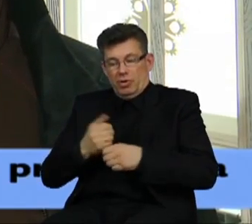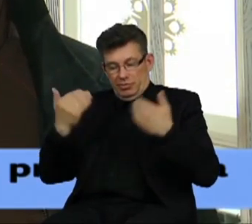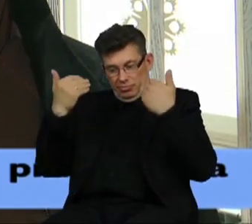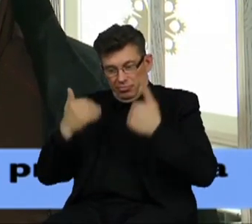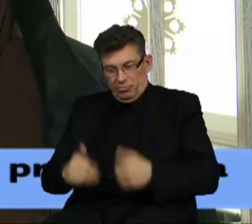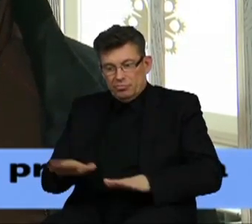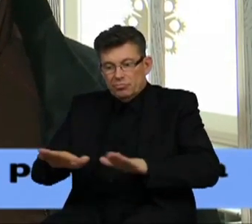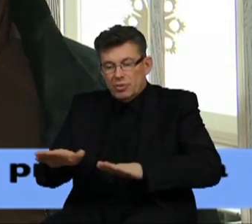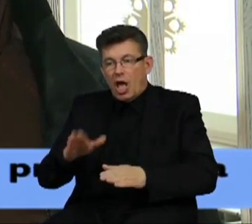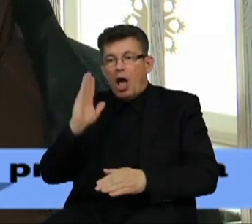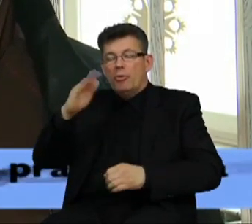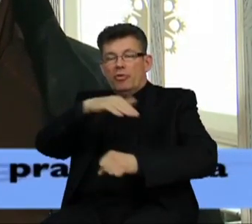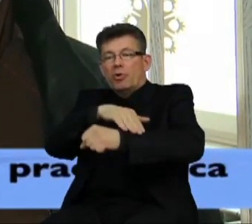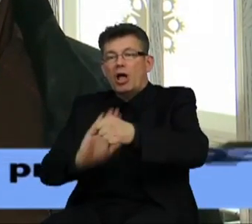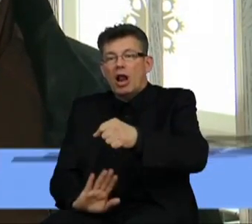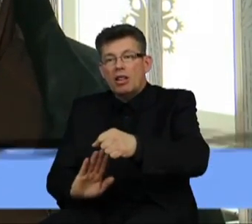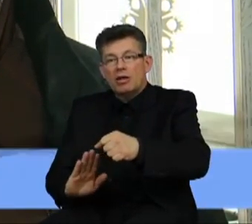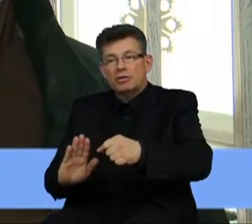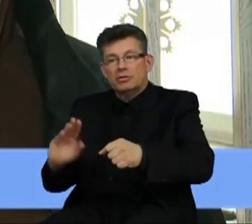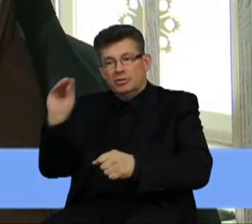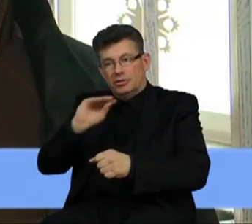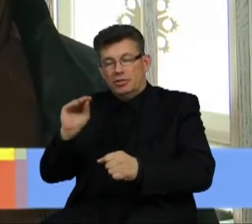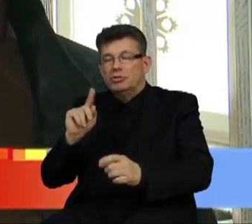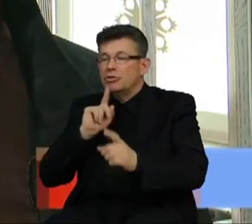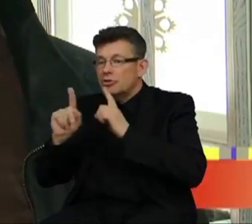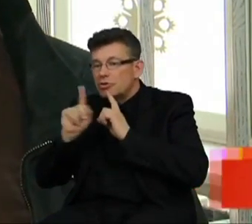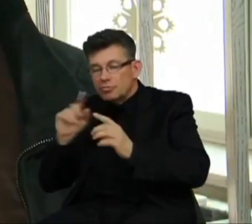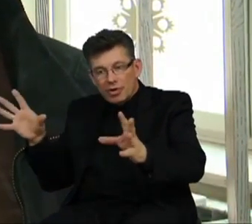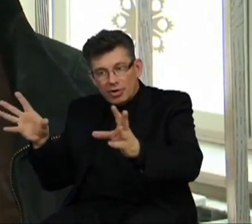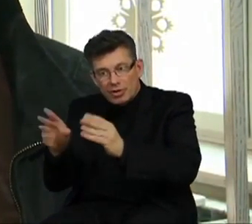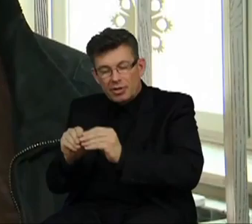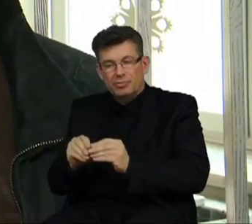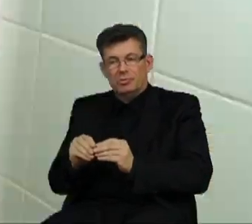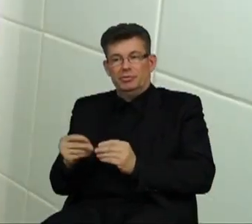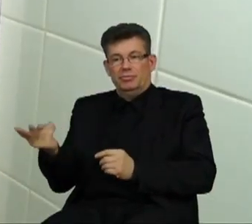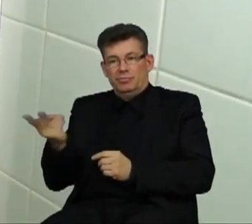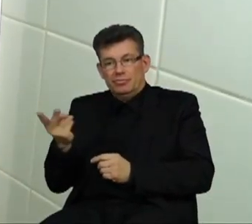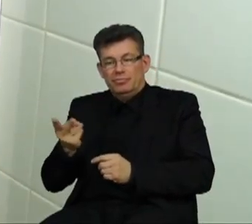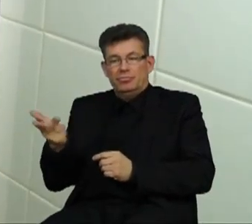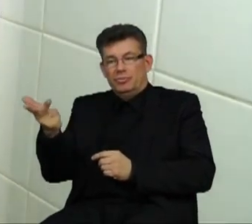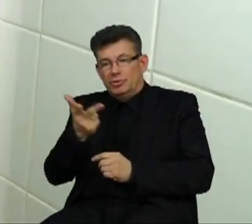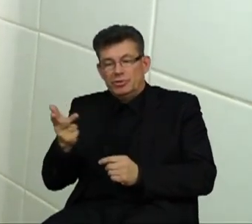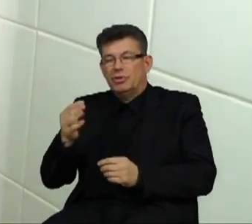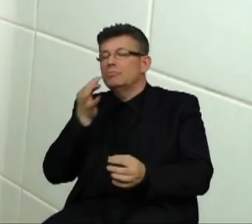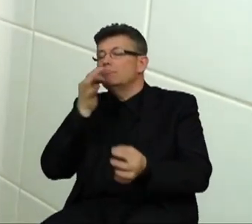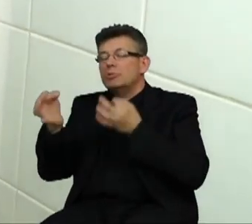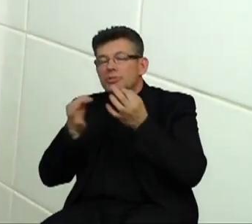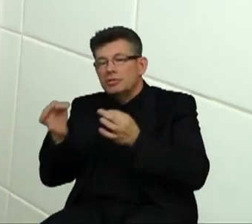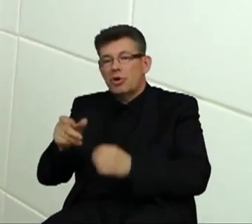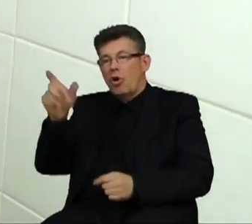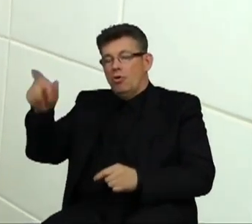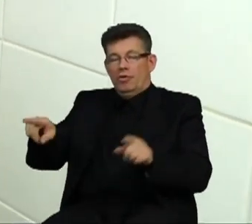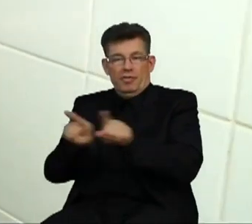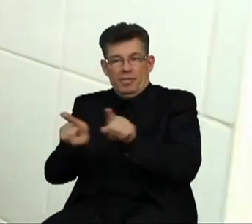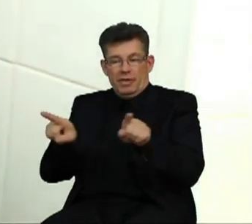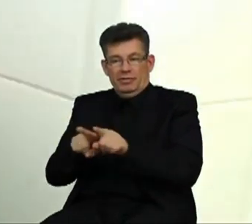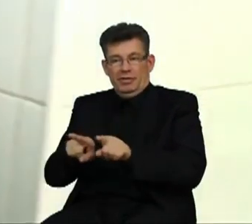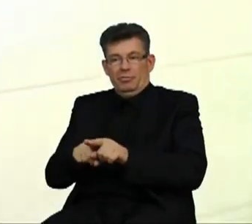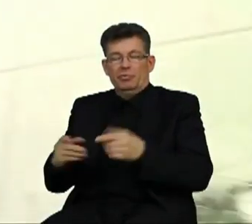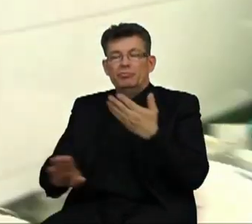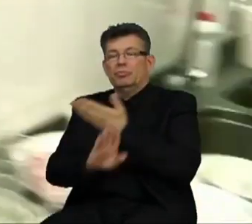zaczęła te kelnerki po prostu, bo też rozmawiałem z nimi, zaczęły z nią rozmawiać, dopytywać się. Ona też przedstawiała nie